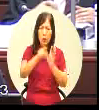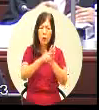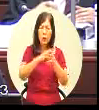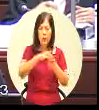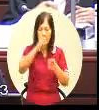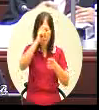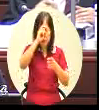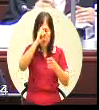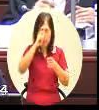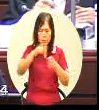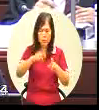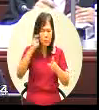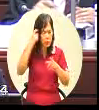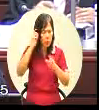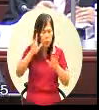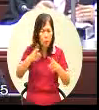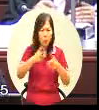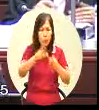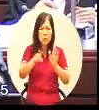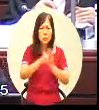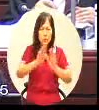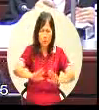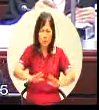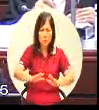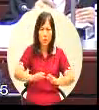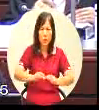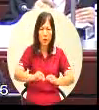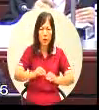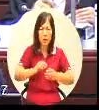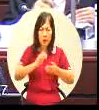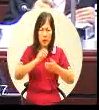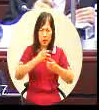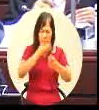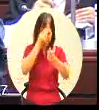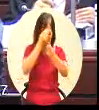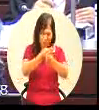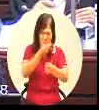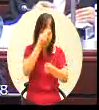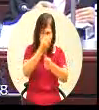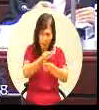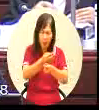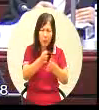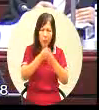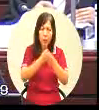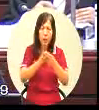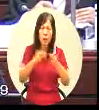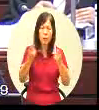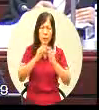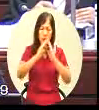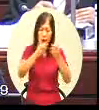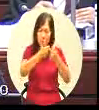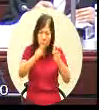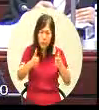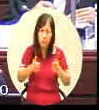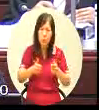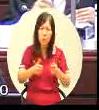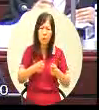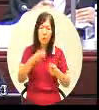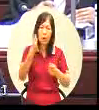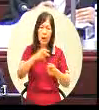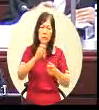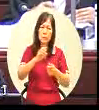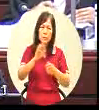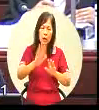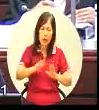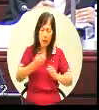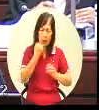为说今天有很多一定要劳动，好像必须要议员或者说一定要